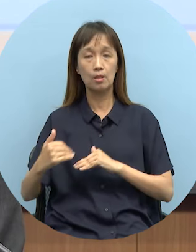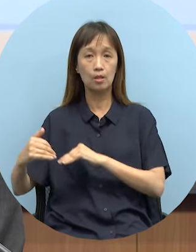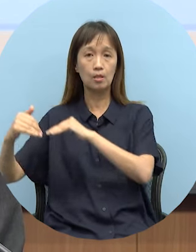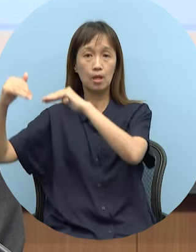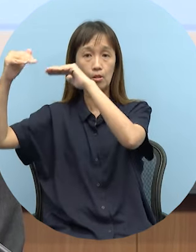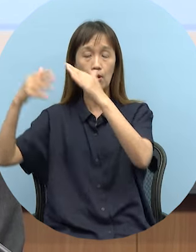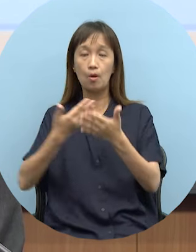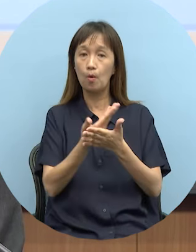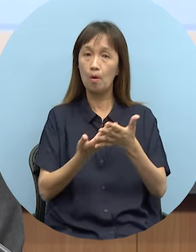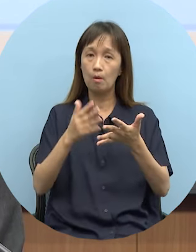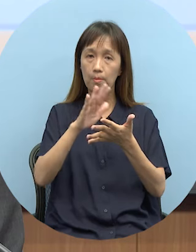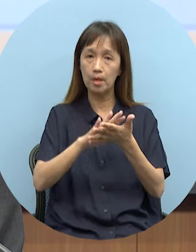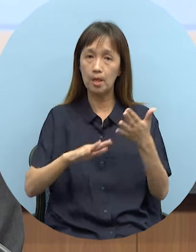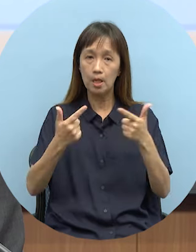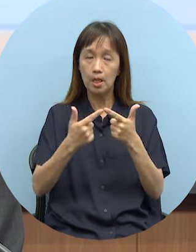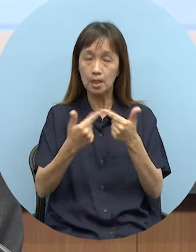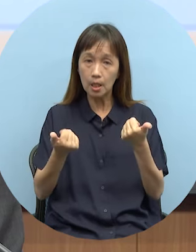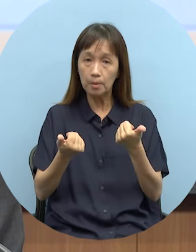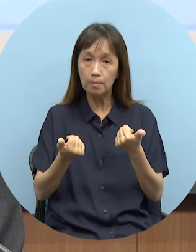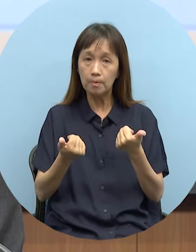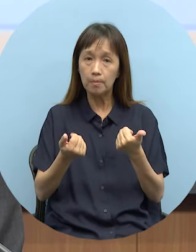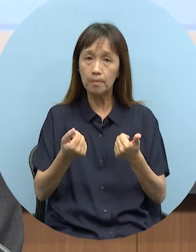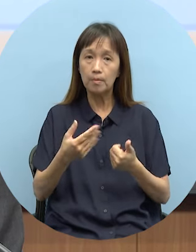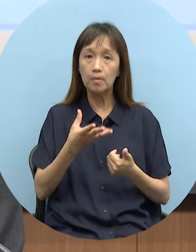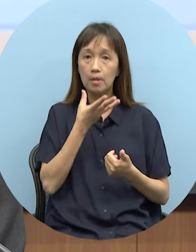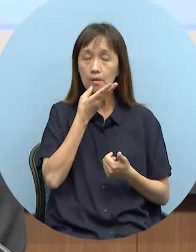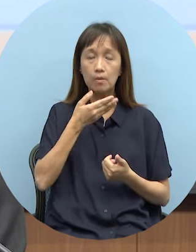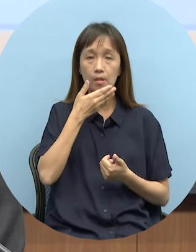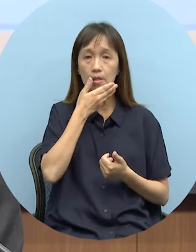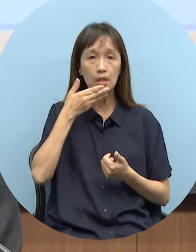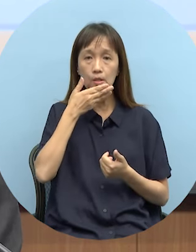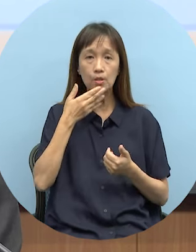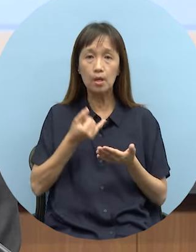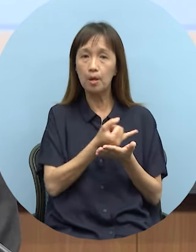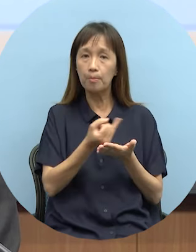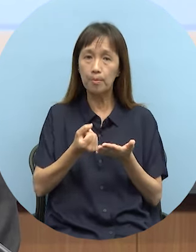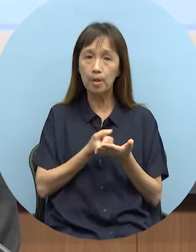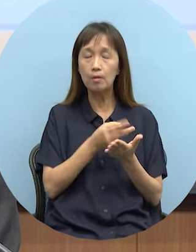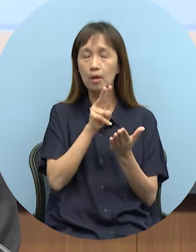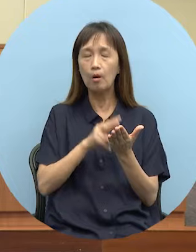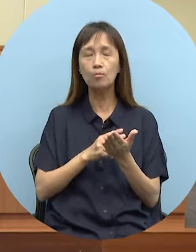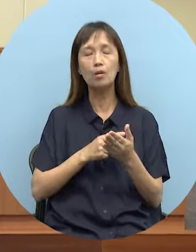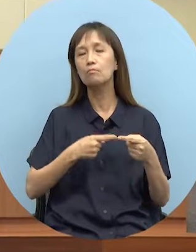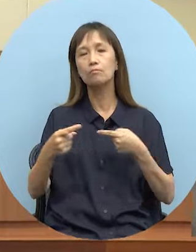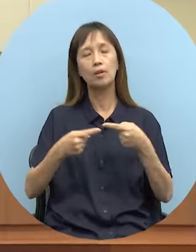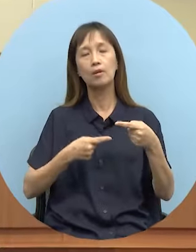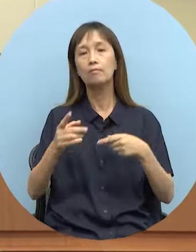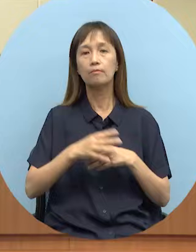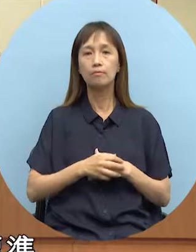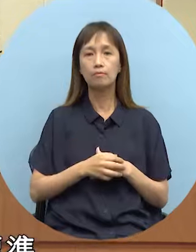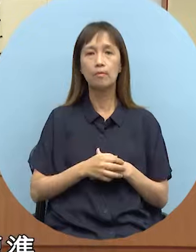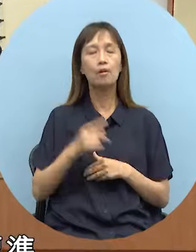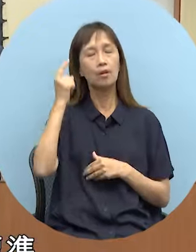係用於現今當代兒童同埋青少年佢哋嗰個生長嘅監察同埋評估噶啦。我哋都留意